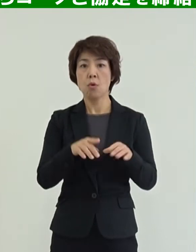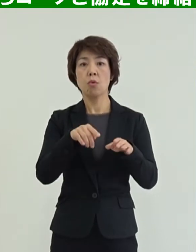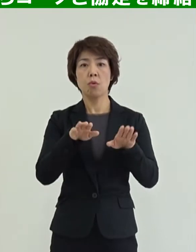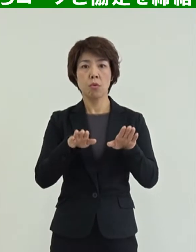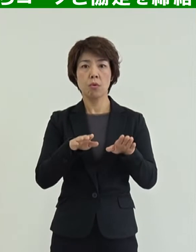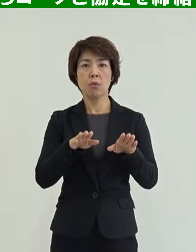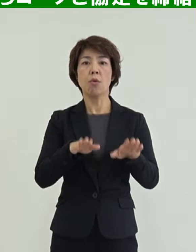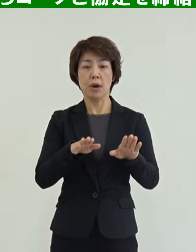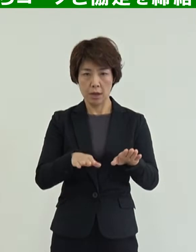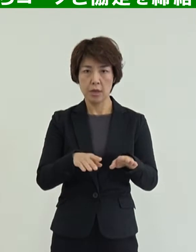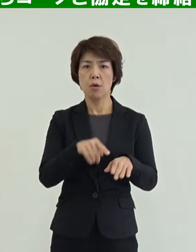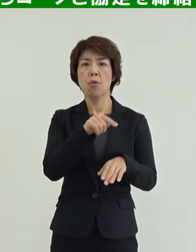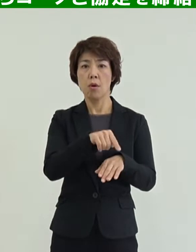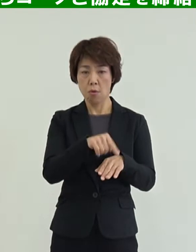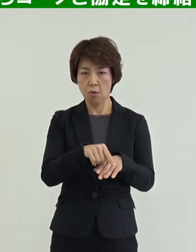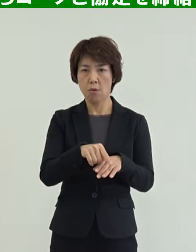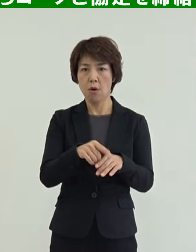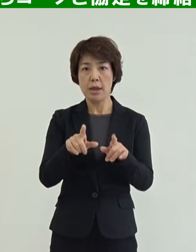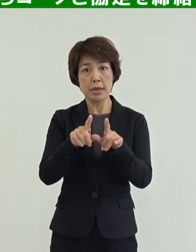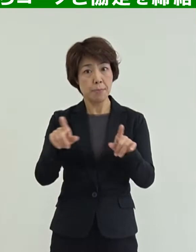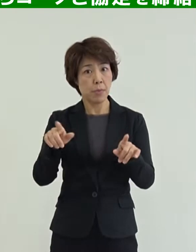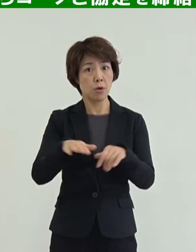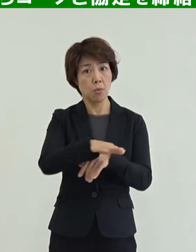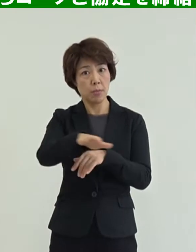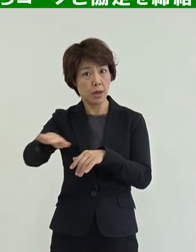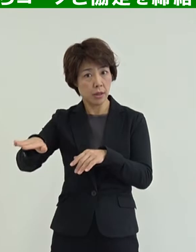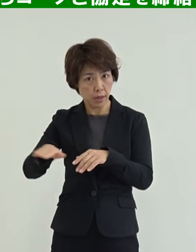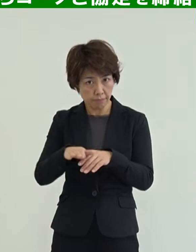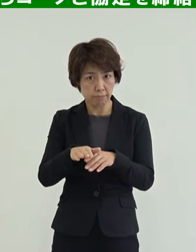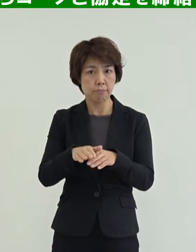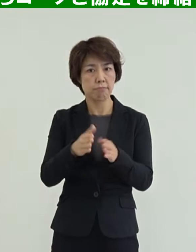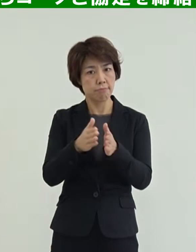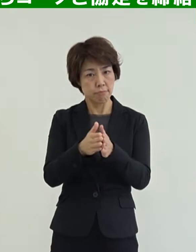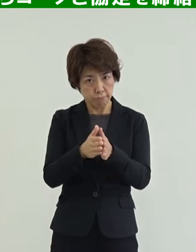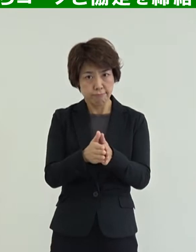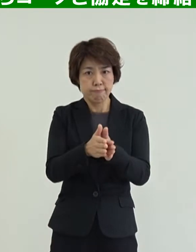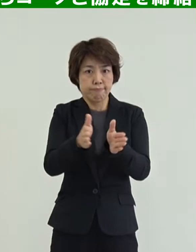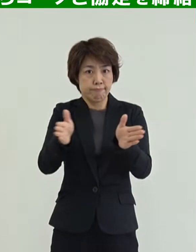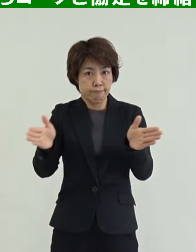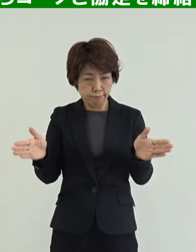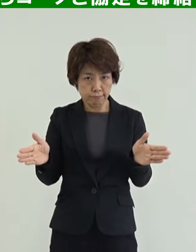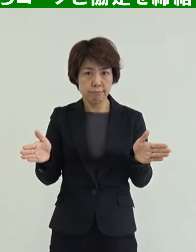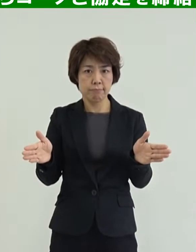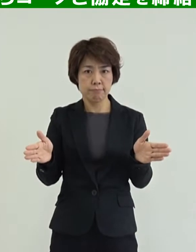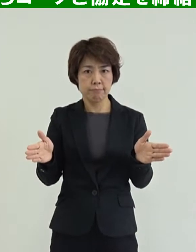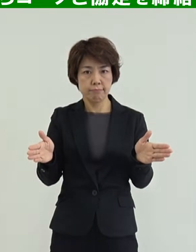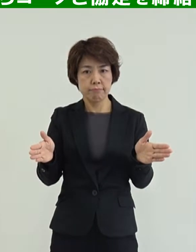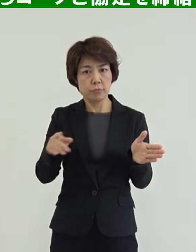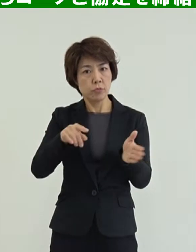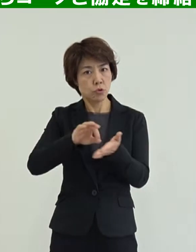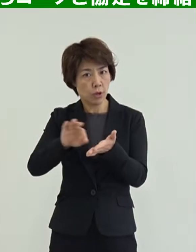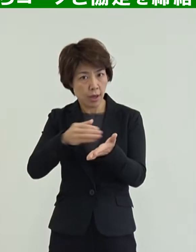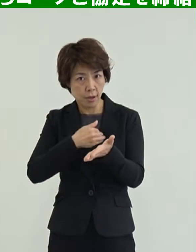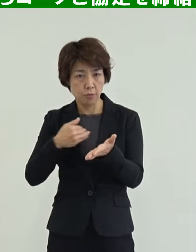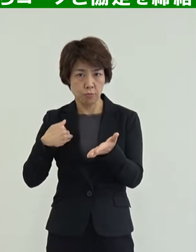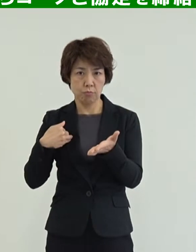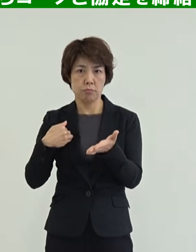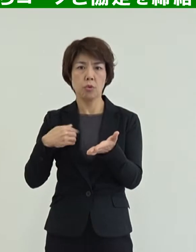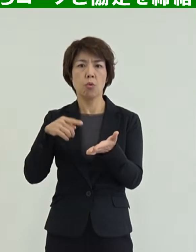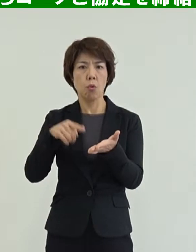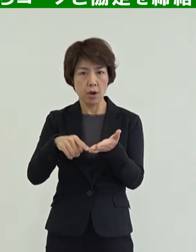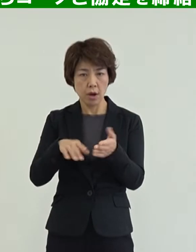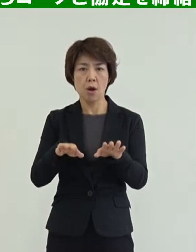を一般の皆さんにも敷居を下げていただくと間口を広げていただくということが今回の